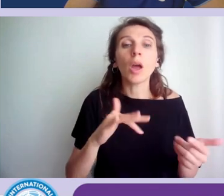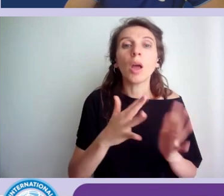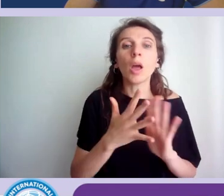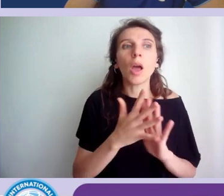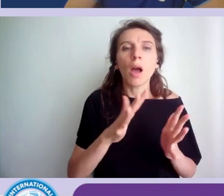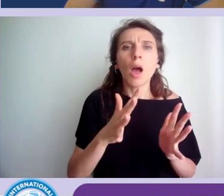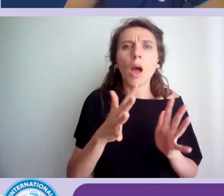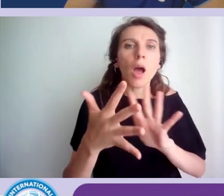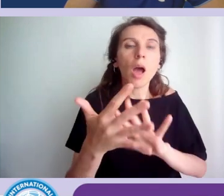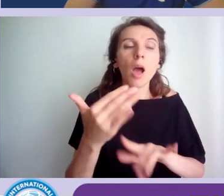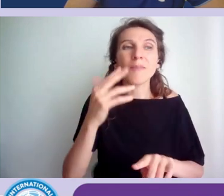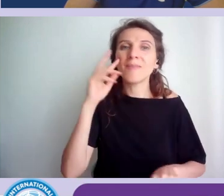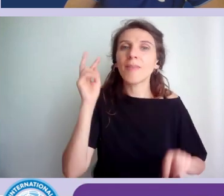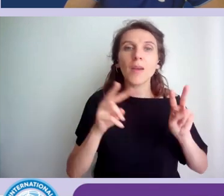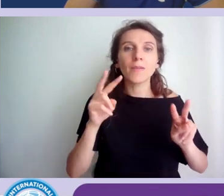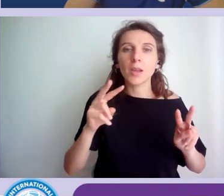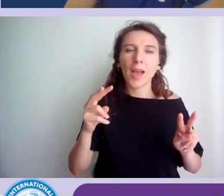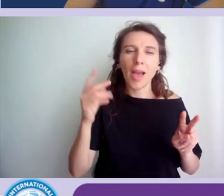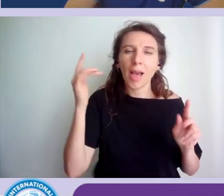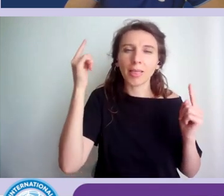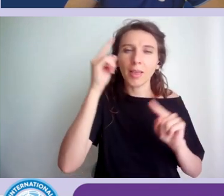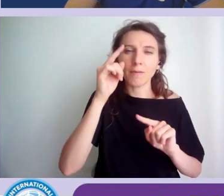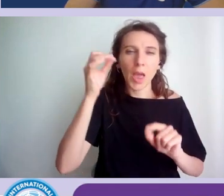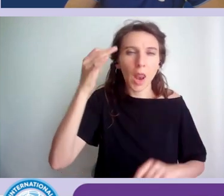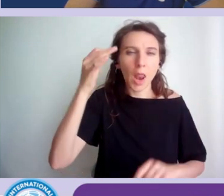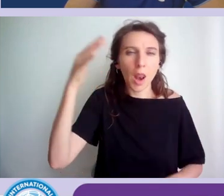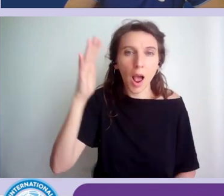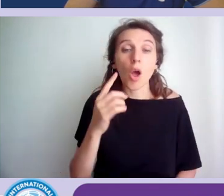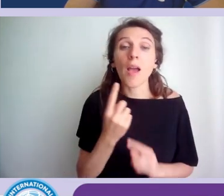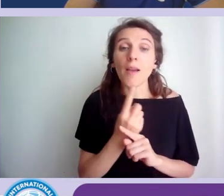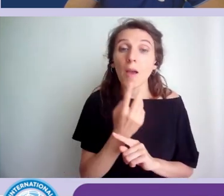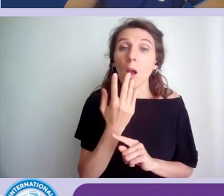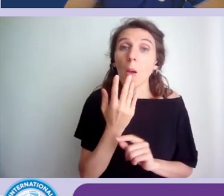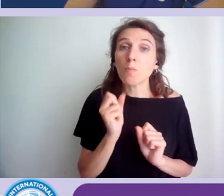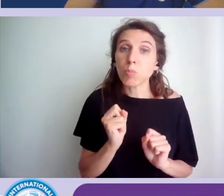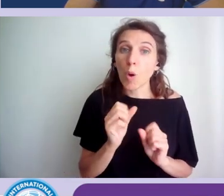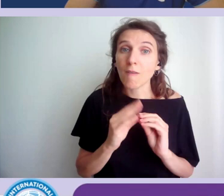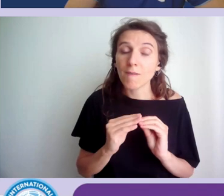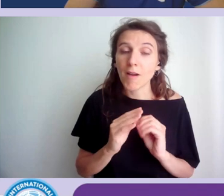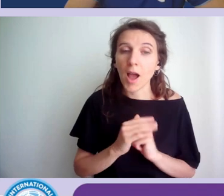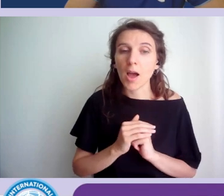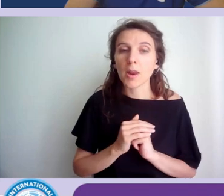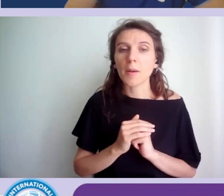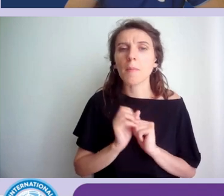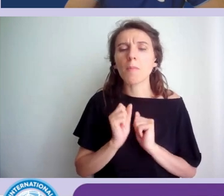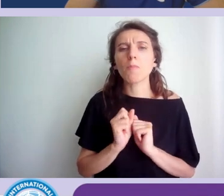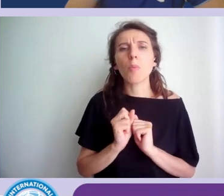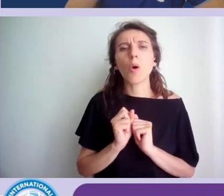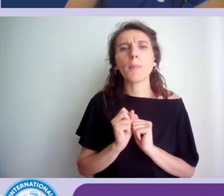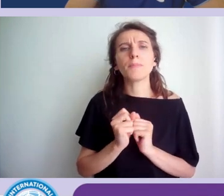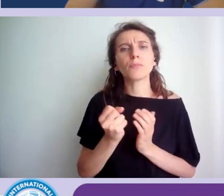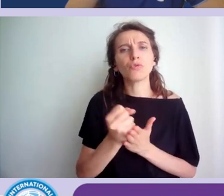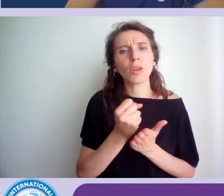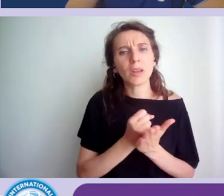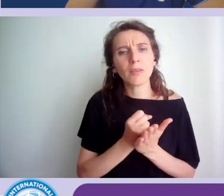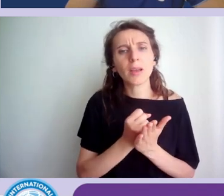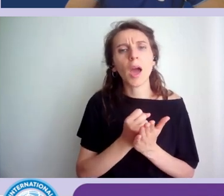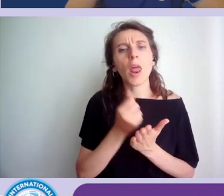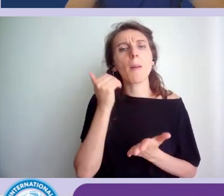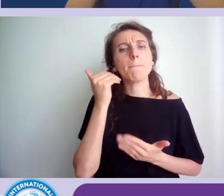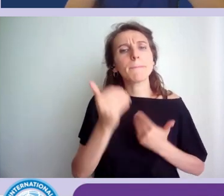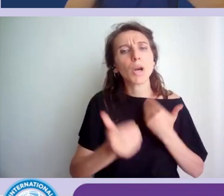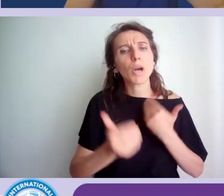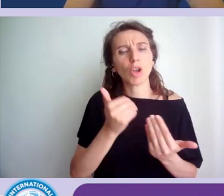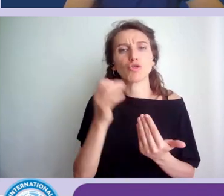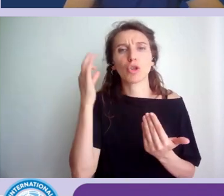è in continua evoluzione mentre invece quello che si può fare è certificare il processo di qualità che